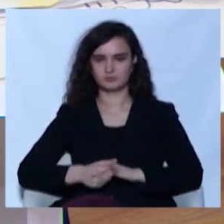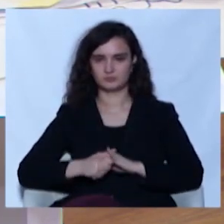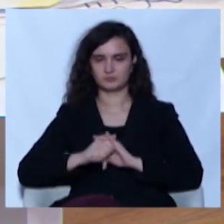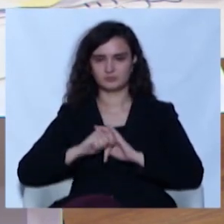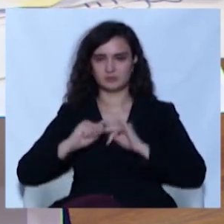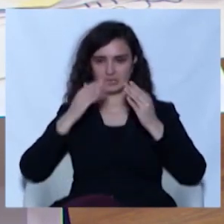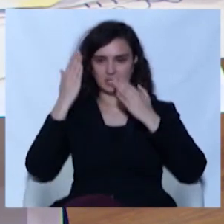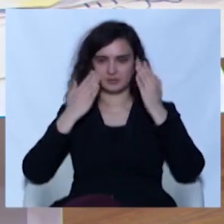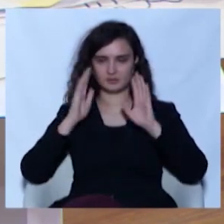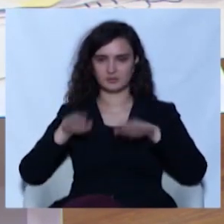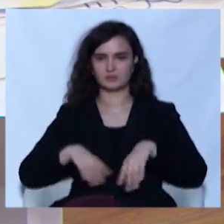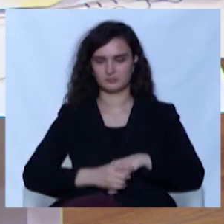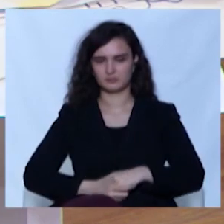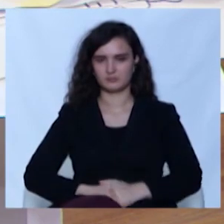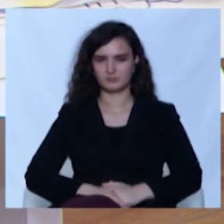Гаэртет.